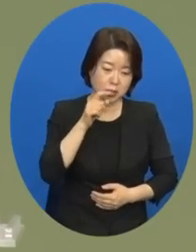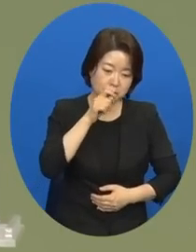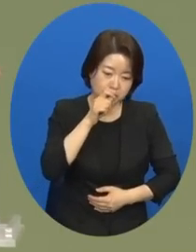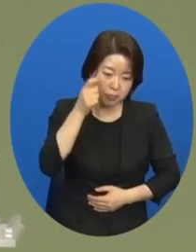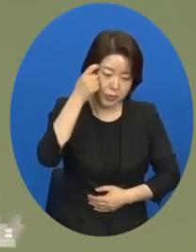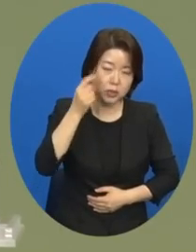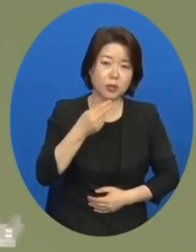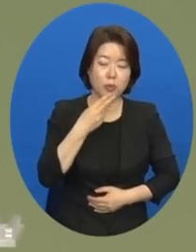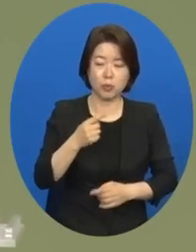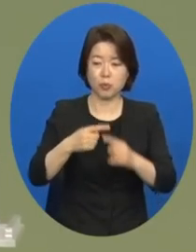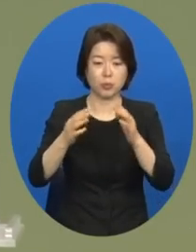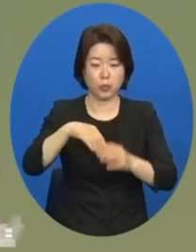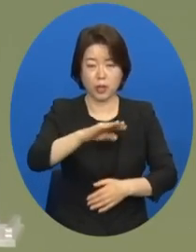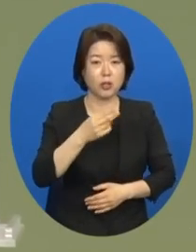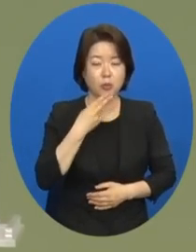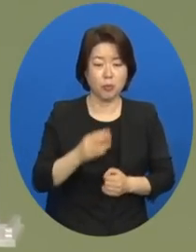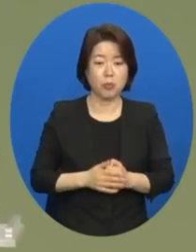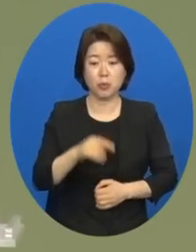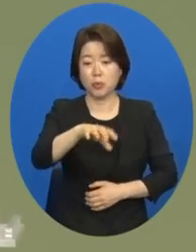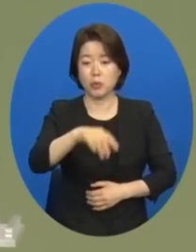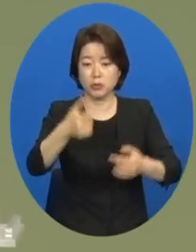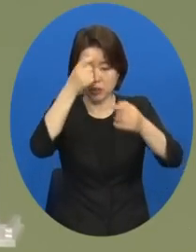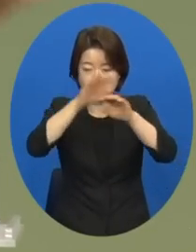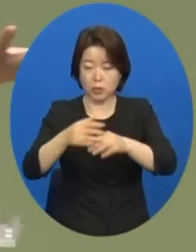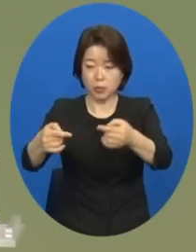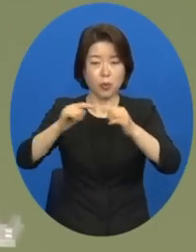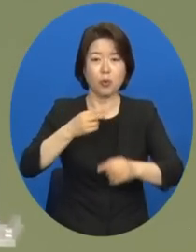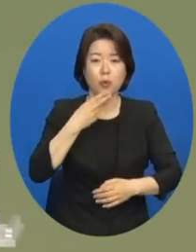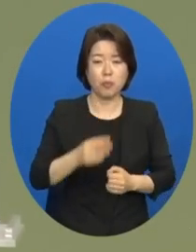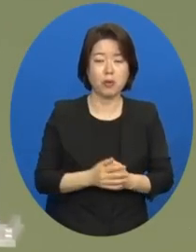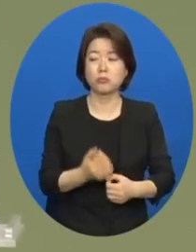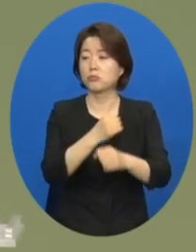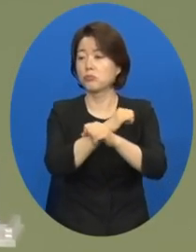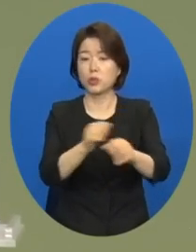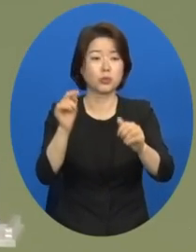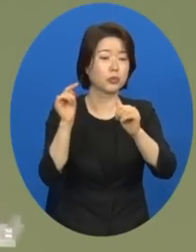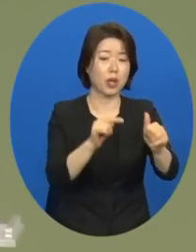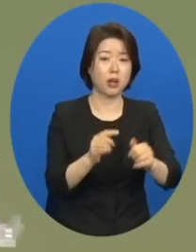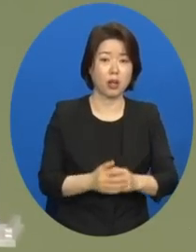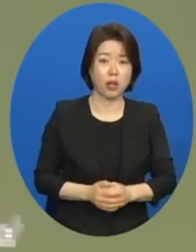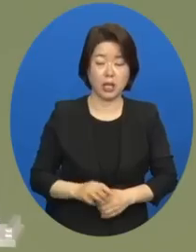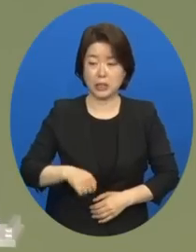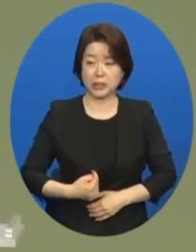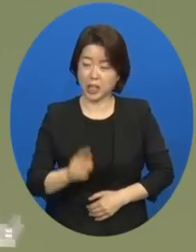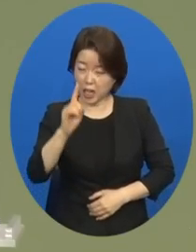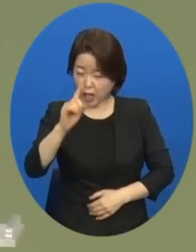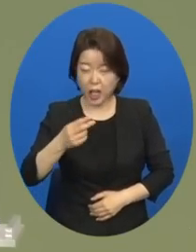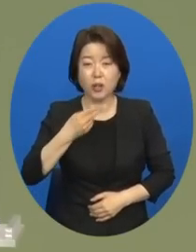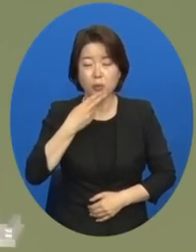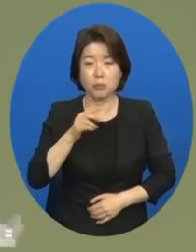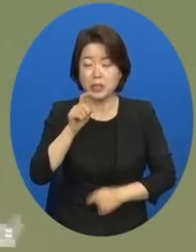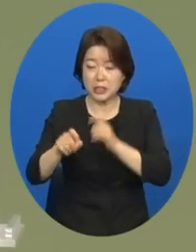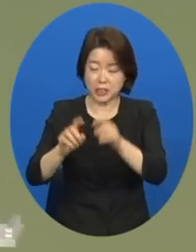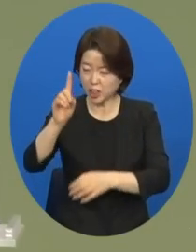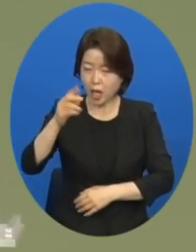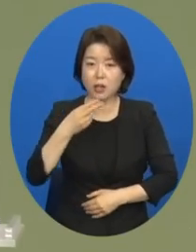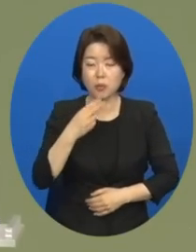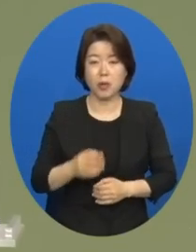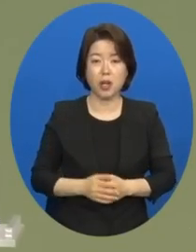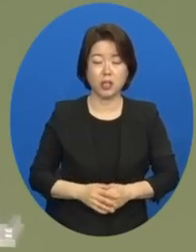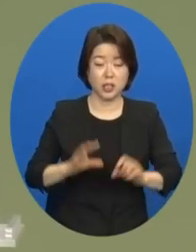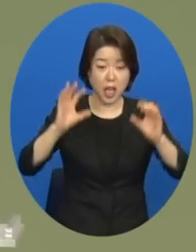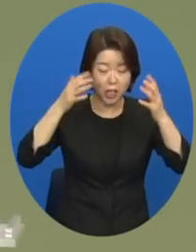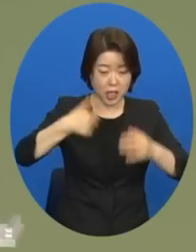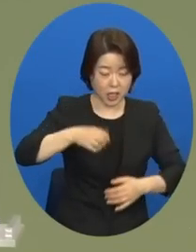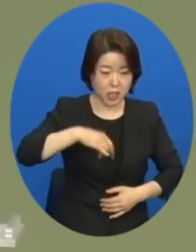하고 교회도 안 가고 현장 예배도 안 오고 맨날 용서해라 그런 거 자기가 하나도 안 하면서 애들한테 너